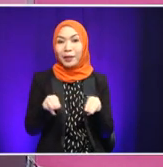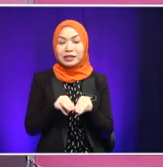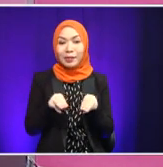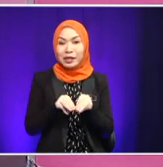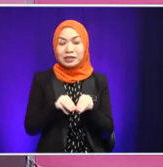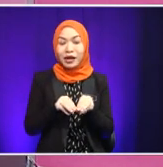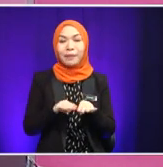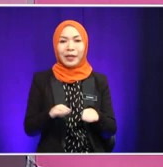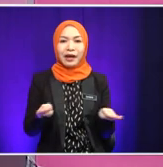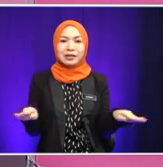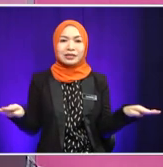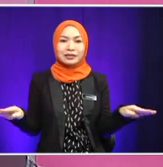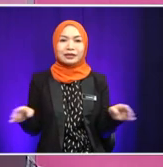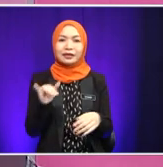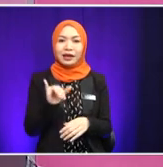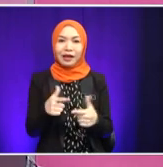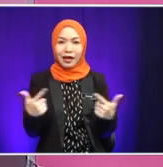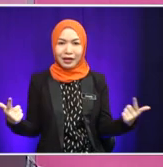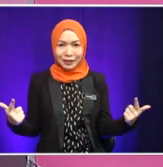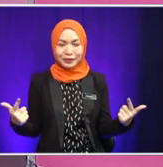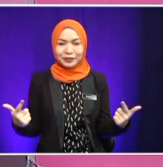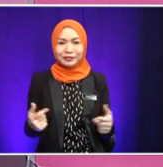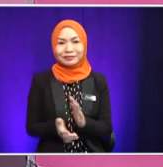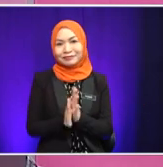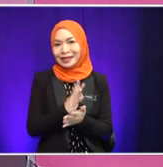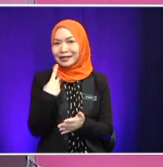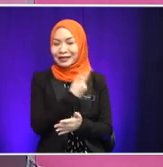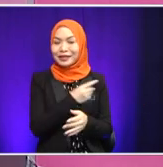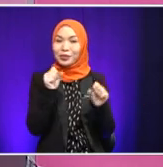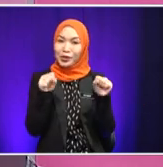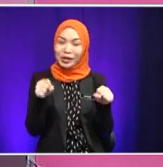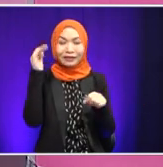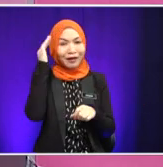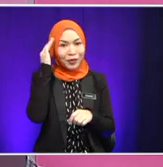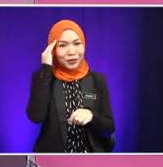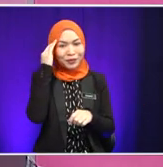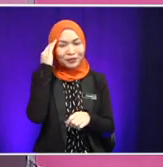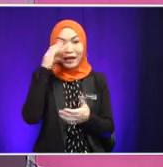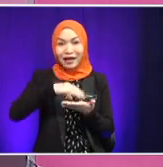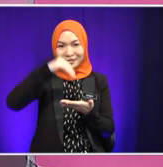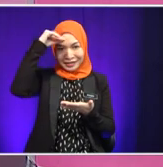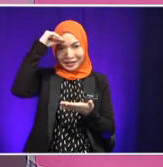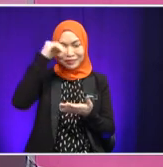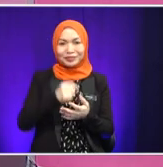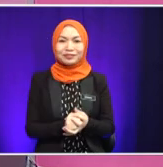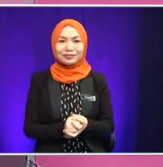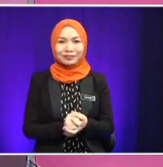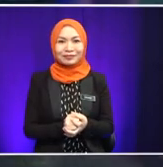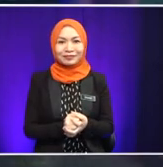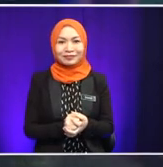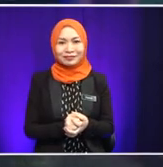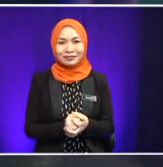tambahan untuk kita untuk mengetahui bahasa yang bahasa yang lain ya daripada bahasa ibunda kita